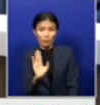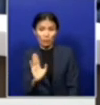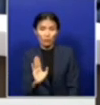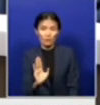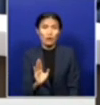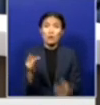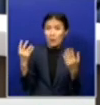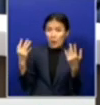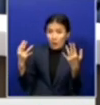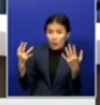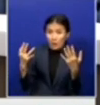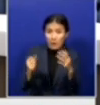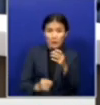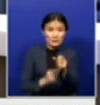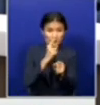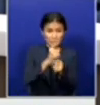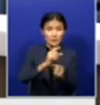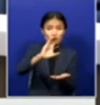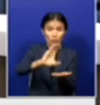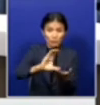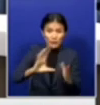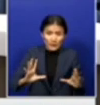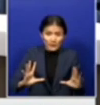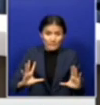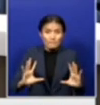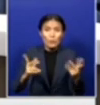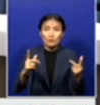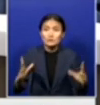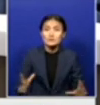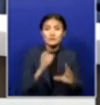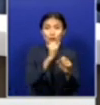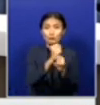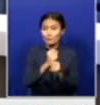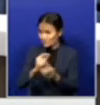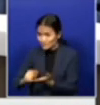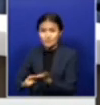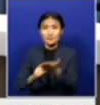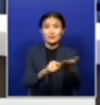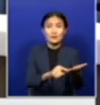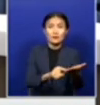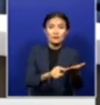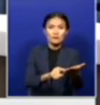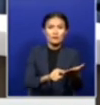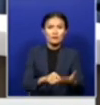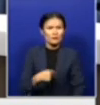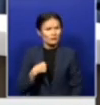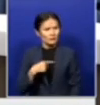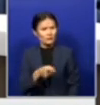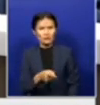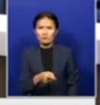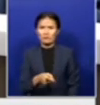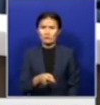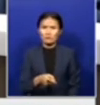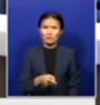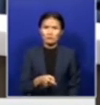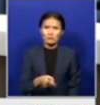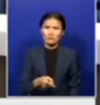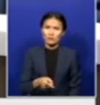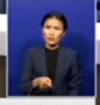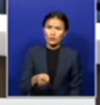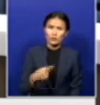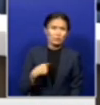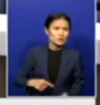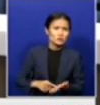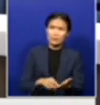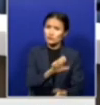ประมาณซึ่งอันนั้นจะเป็นระยะเวลาที่นานเกินควรนะที่สภาผู้แทนราษฎรซึ่งเรายังมีเซสชั่